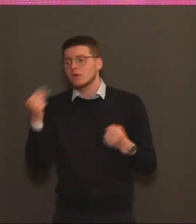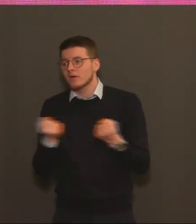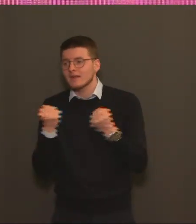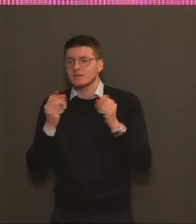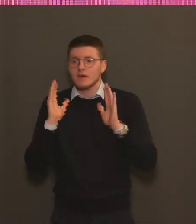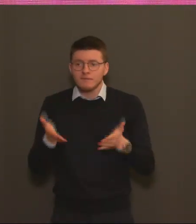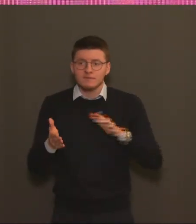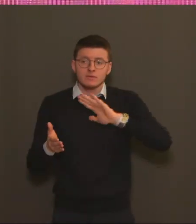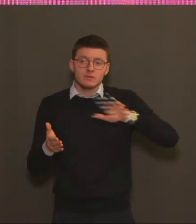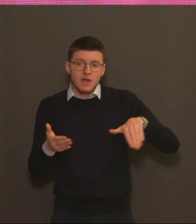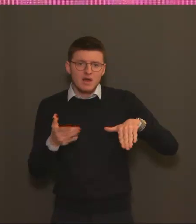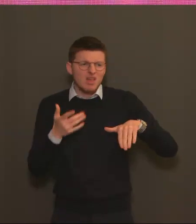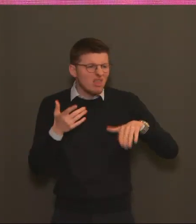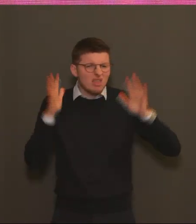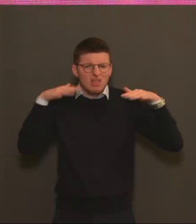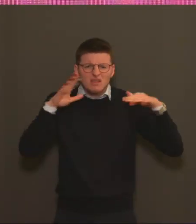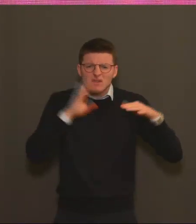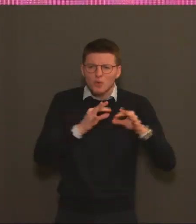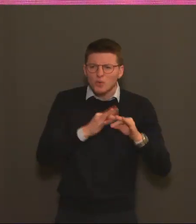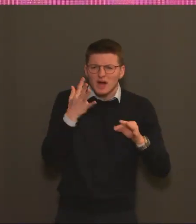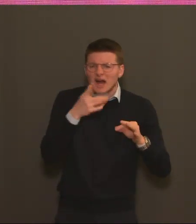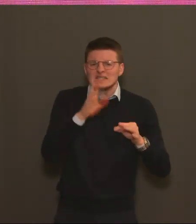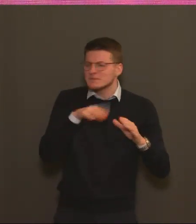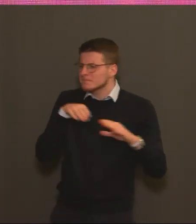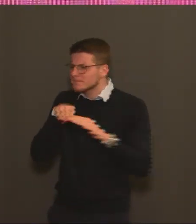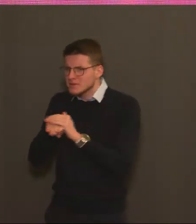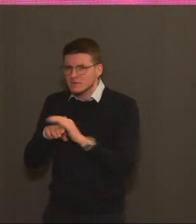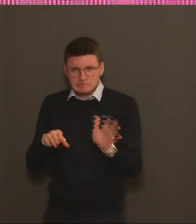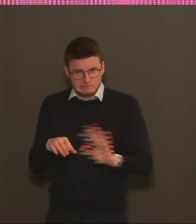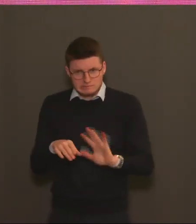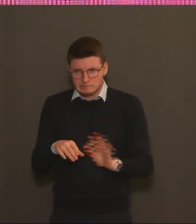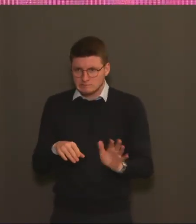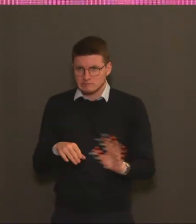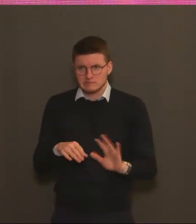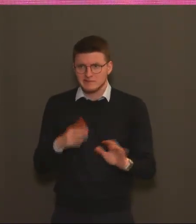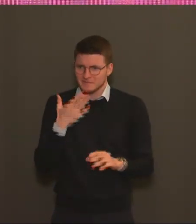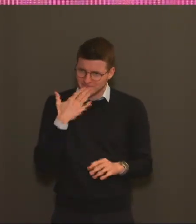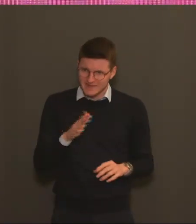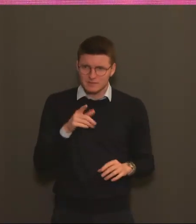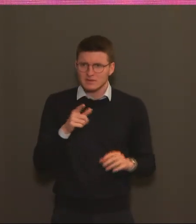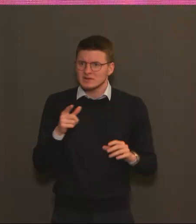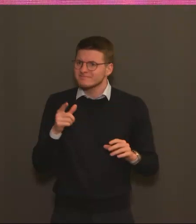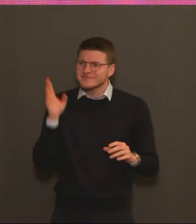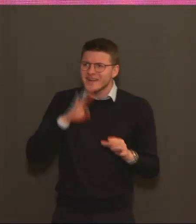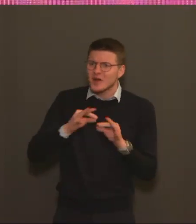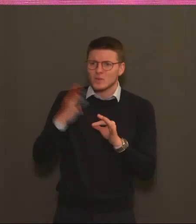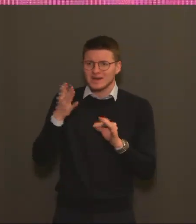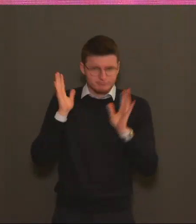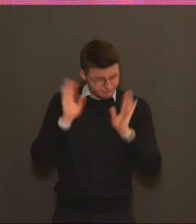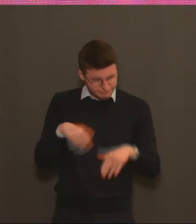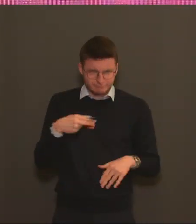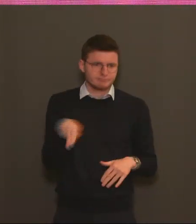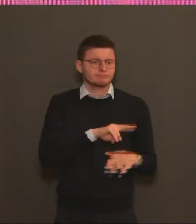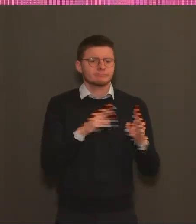beter huiswaarts. Verder wordt het risico op besmetting ook groter als